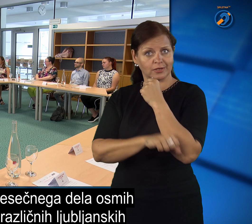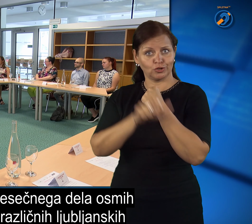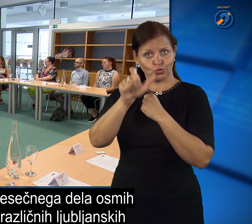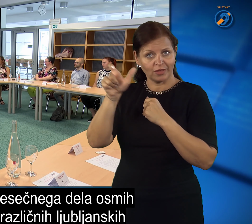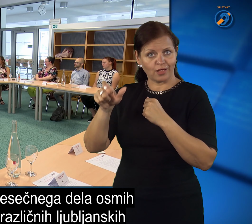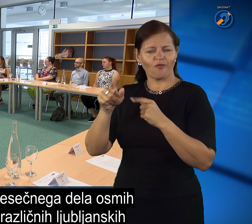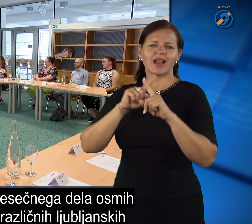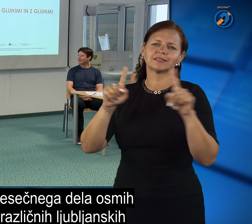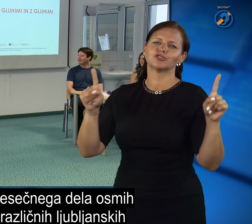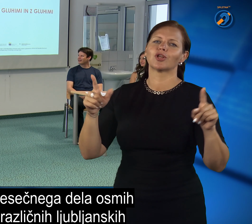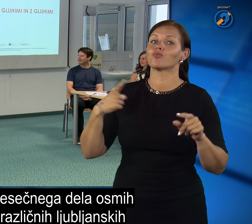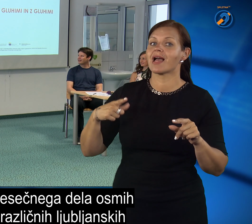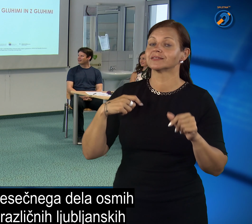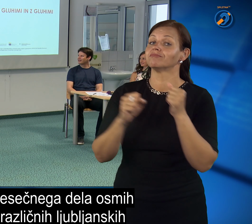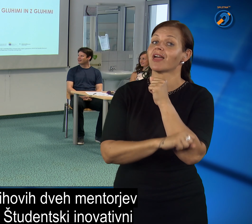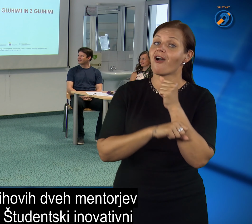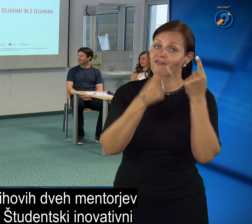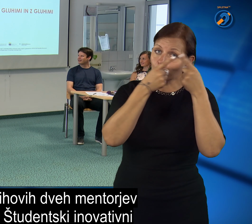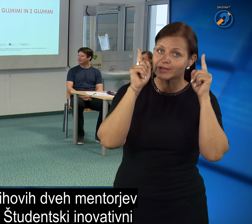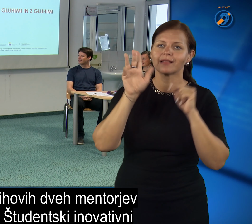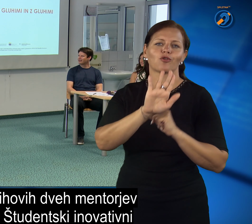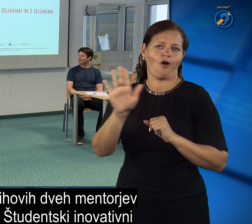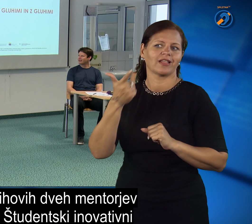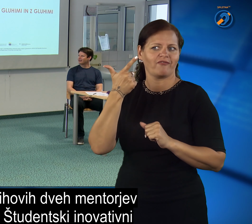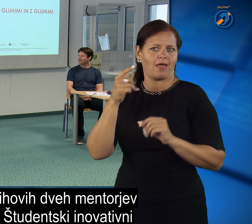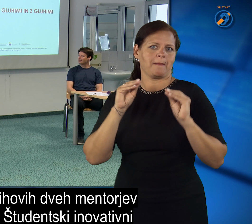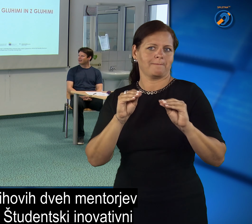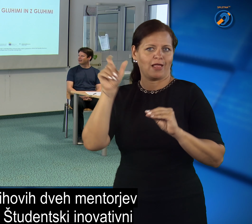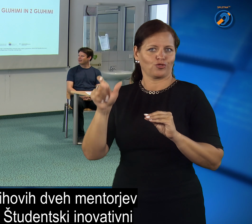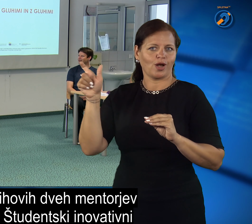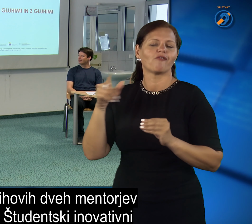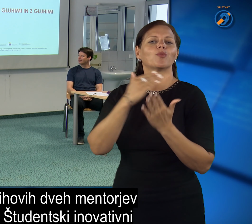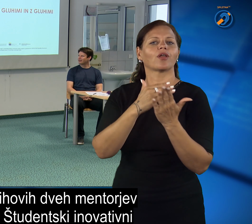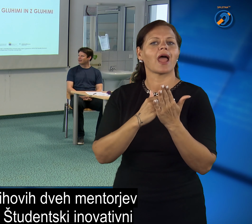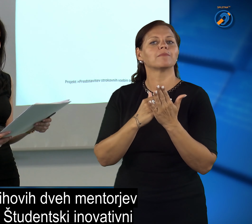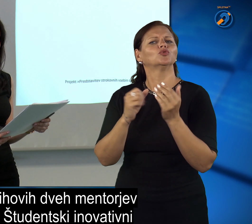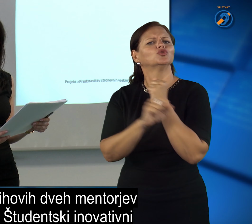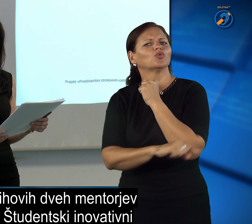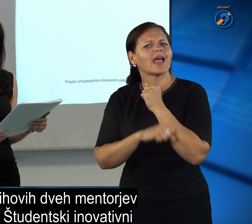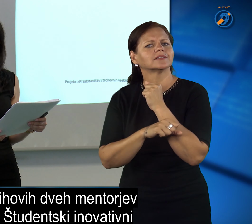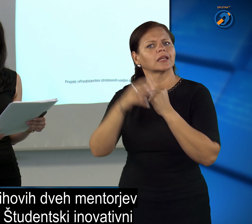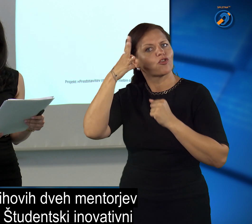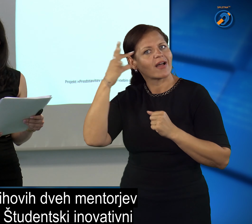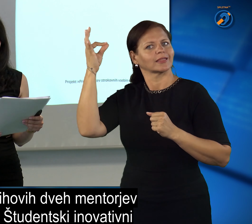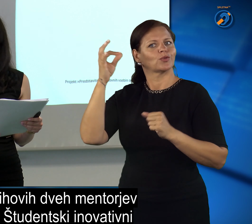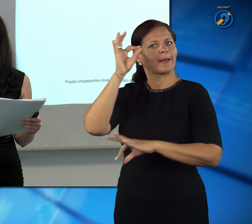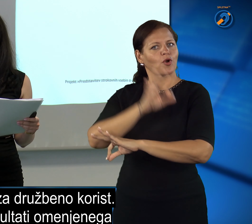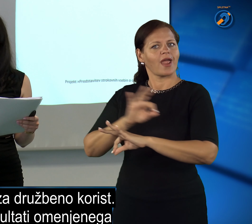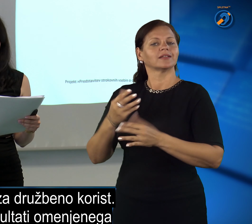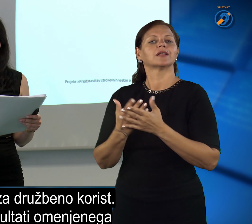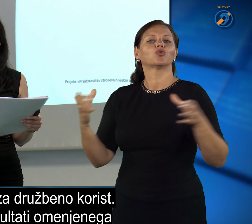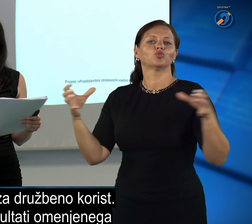različnih ljubljanskih fakultet in njihovih 2 mentorjev v programu Študentski inovativni projekti za družbeno